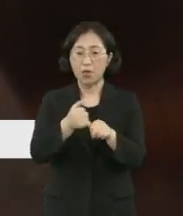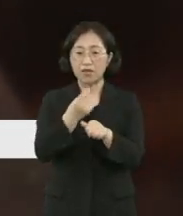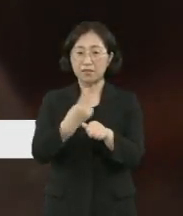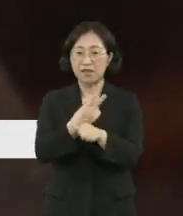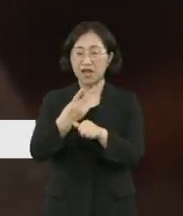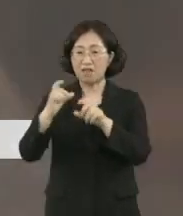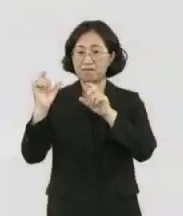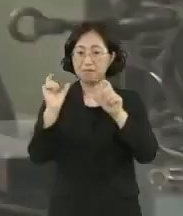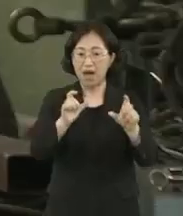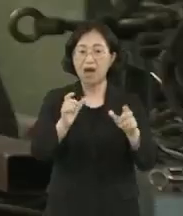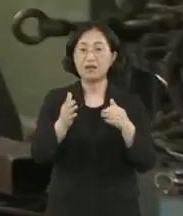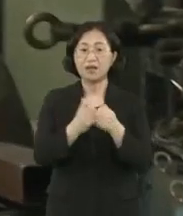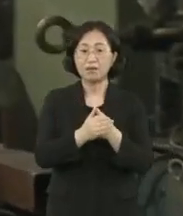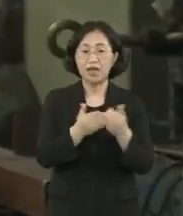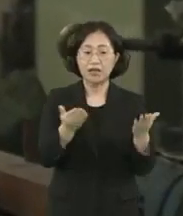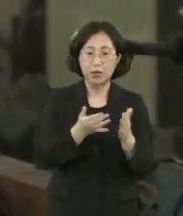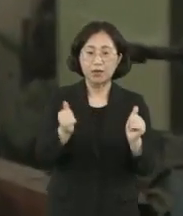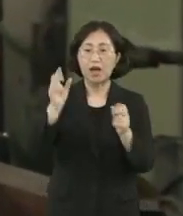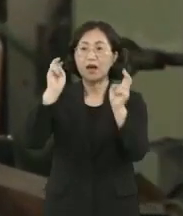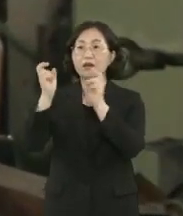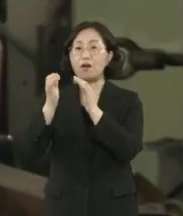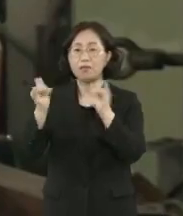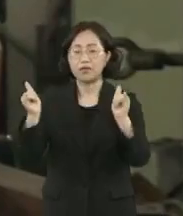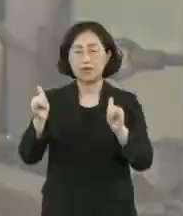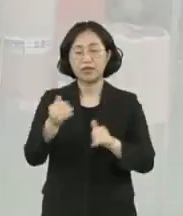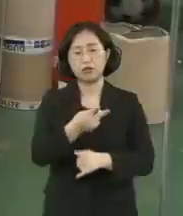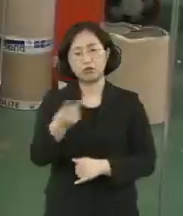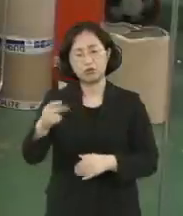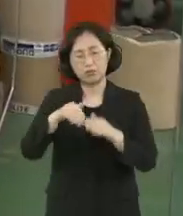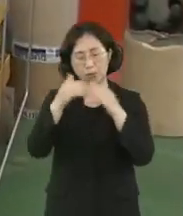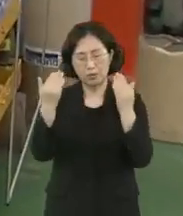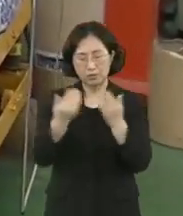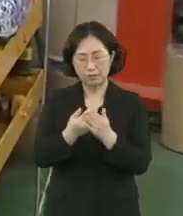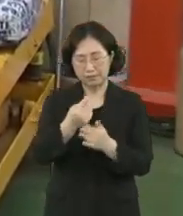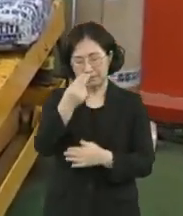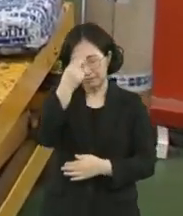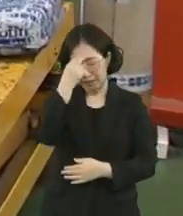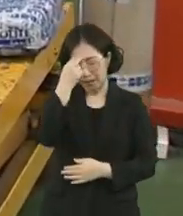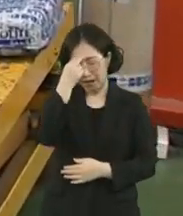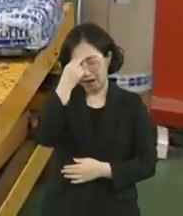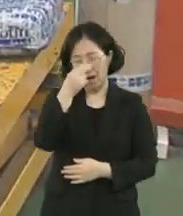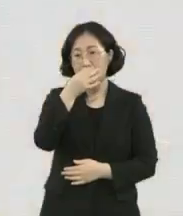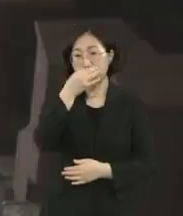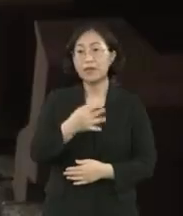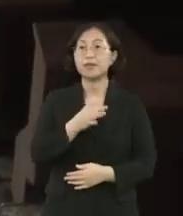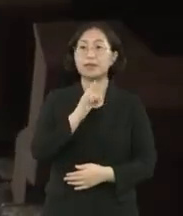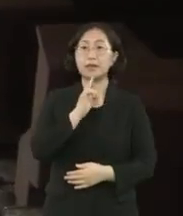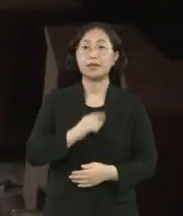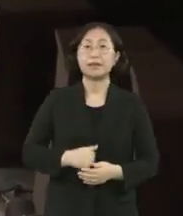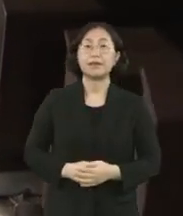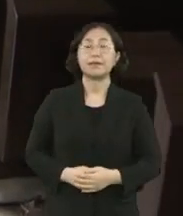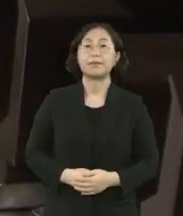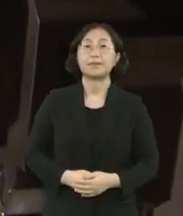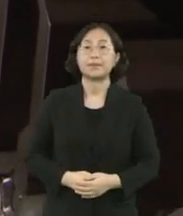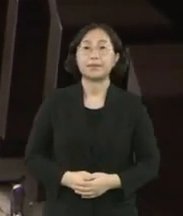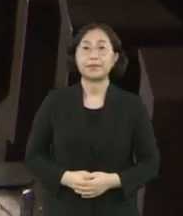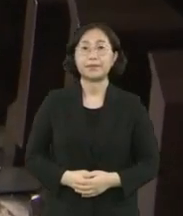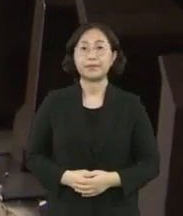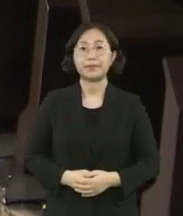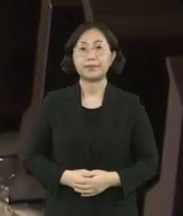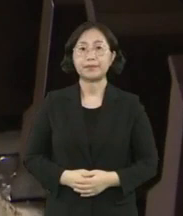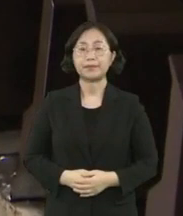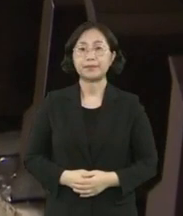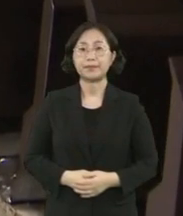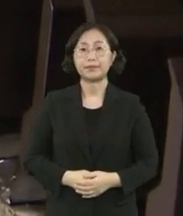시행으로 기업인들과 근로자 모두 어려움에 빠졌다는 불만이 쏟아지고 있습니다. TJB